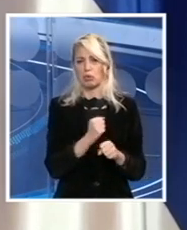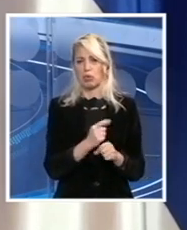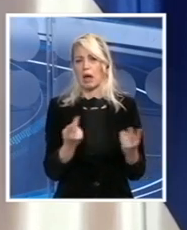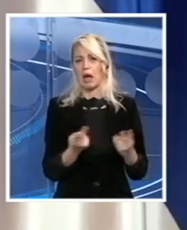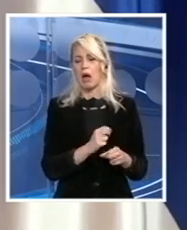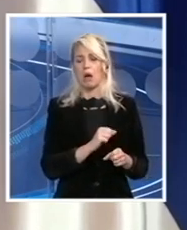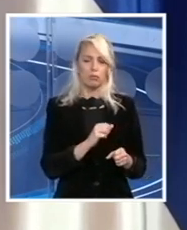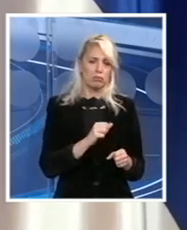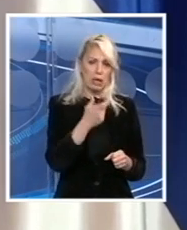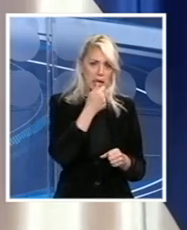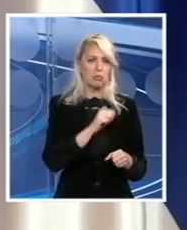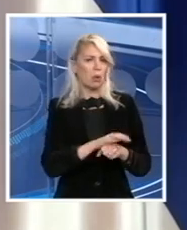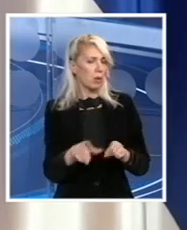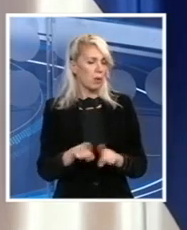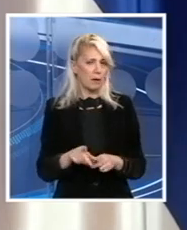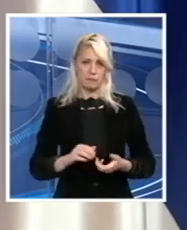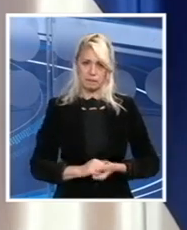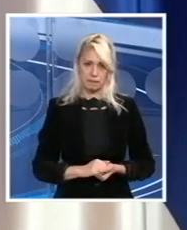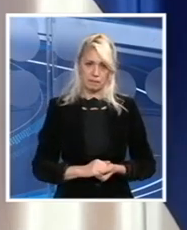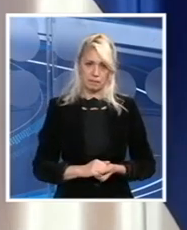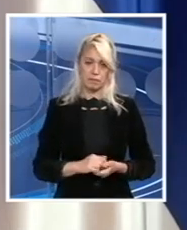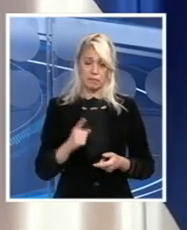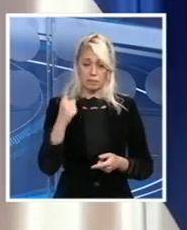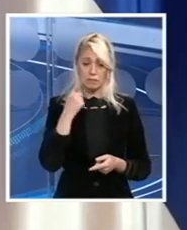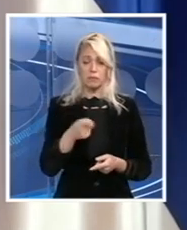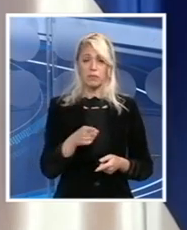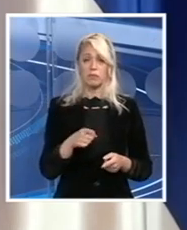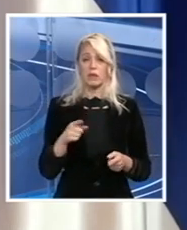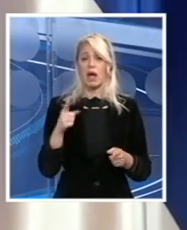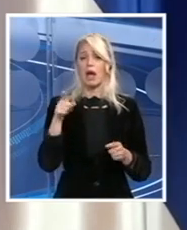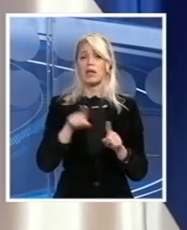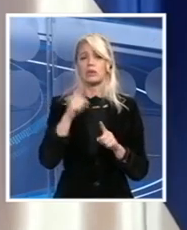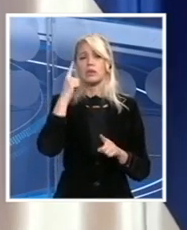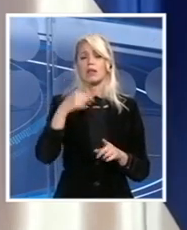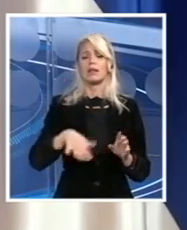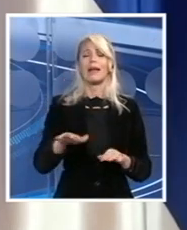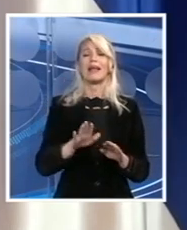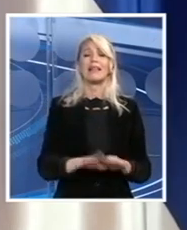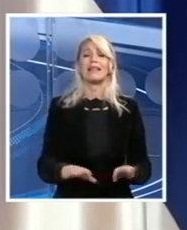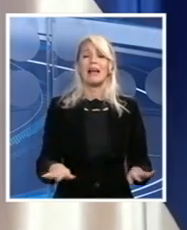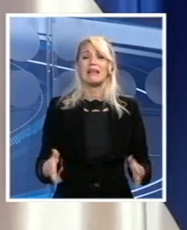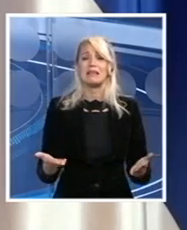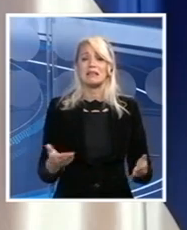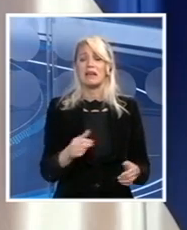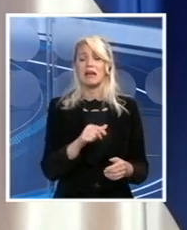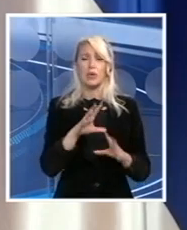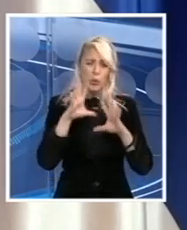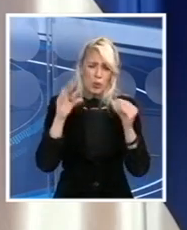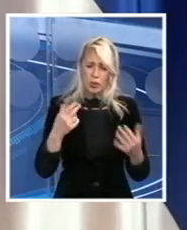stvar. Drugo, vi znate da deca do sada je ukupno, za čitav ovaj period, bilo 88